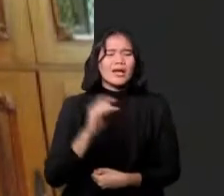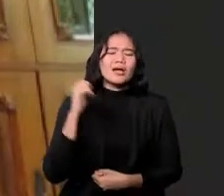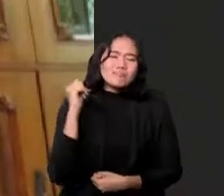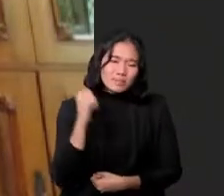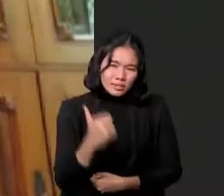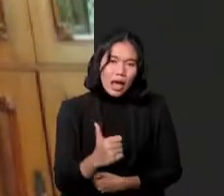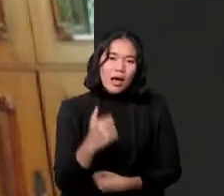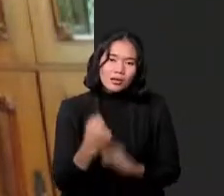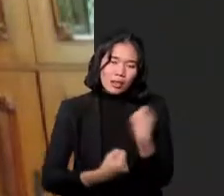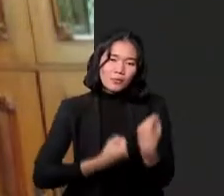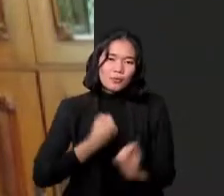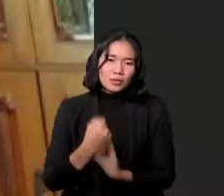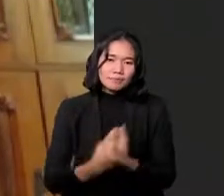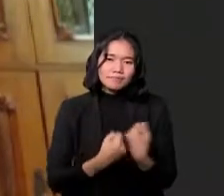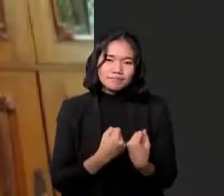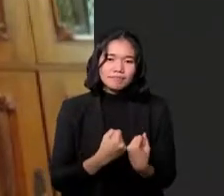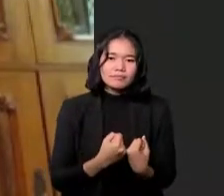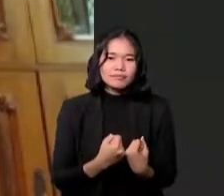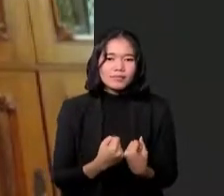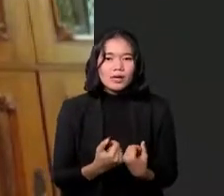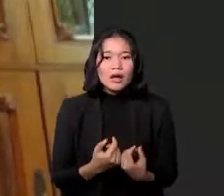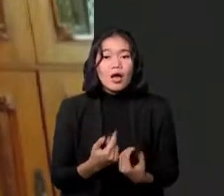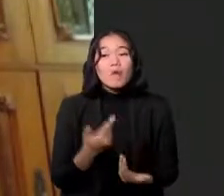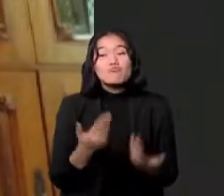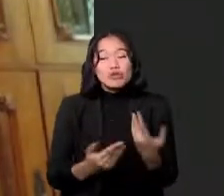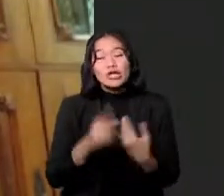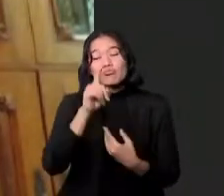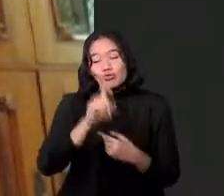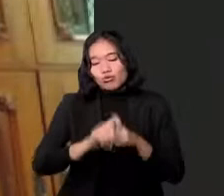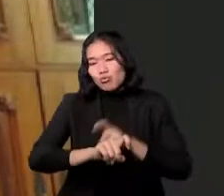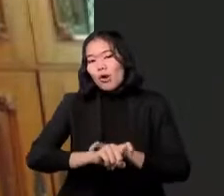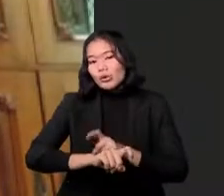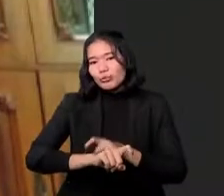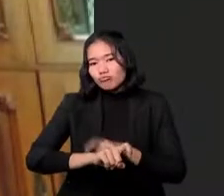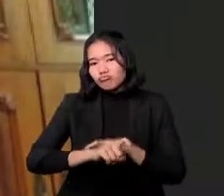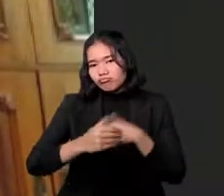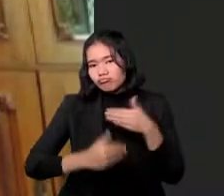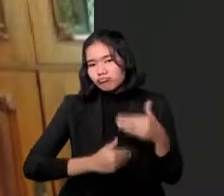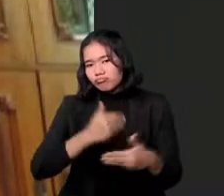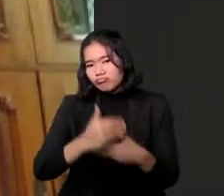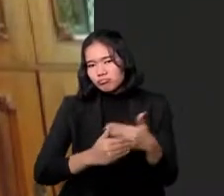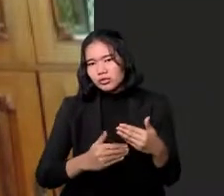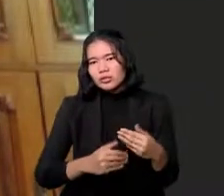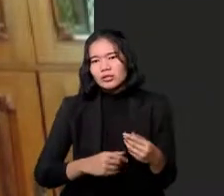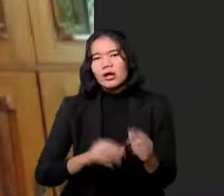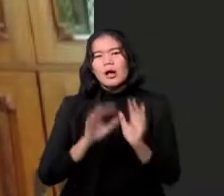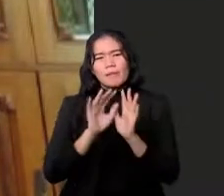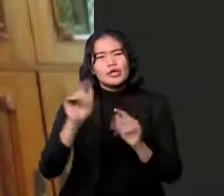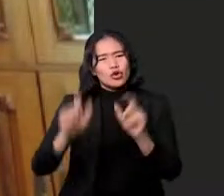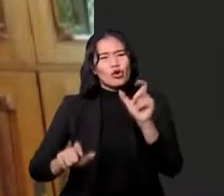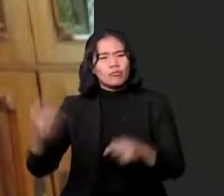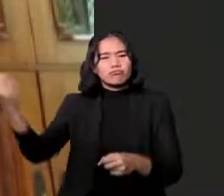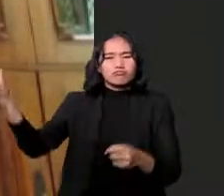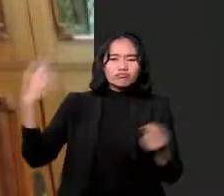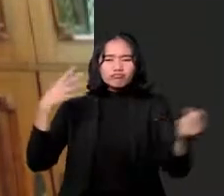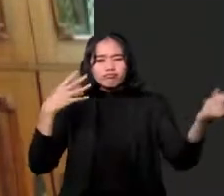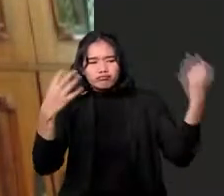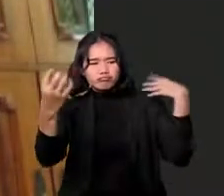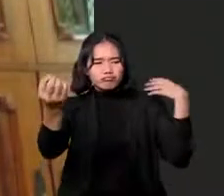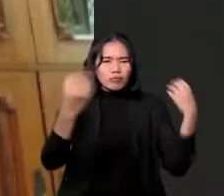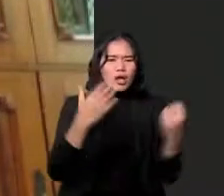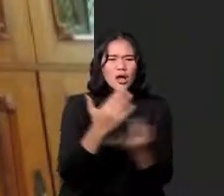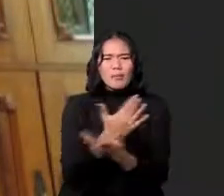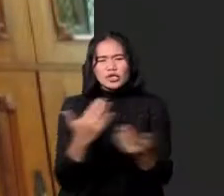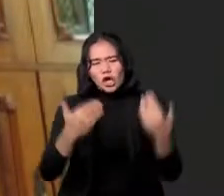itu dilaksanakan. Barangkali membutuhkan waktu. Ya, saya sering mendengar keluhan sekarang, masyarakat